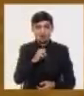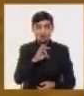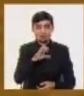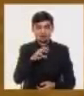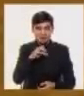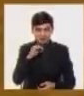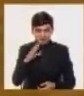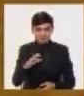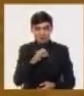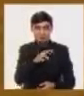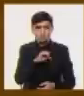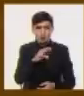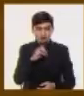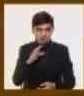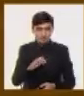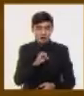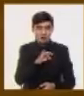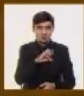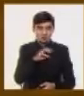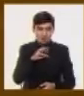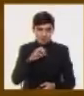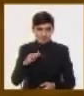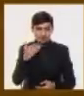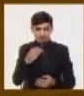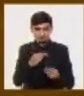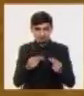Мулашев, Степанов, Айтбаев. Эти работы, они были,